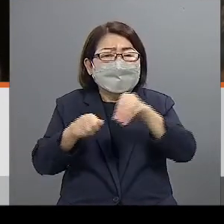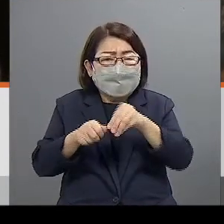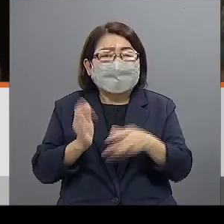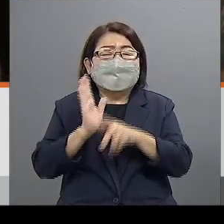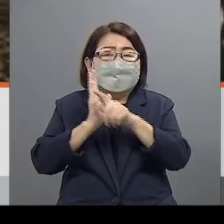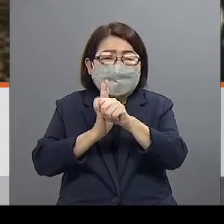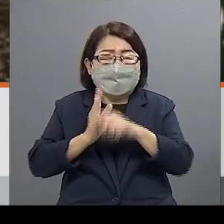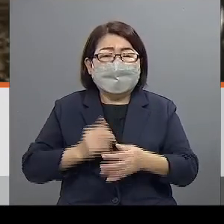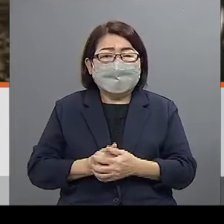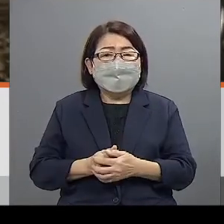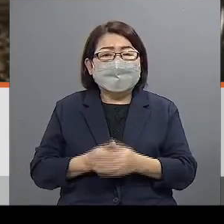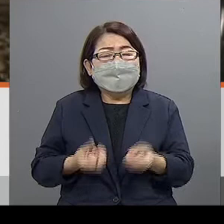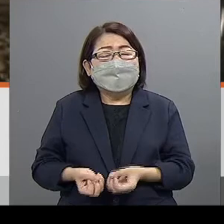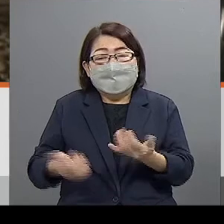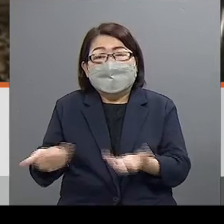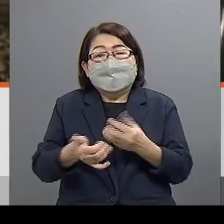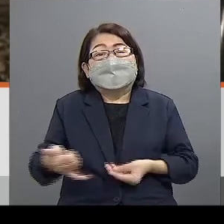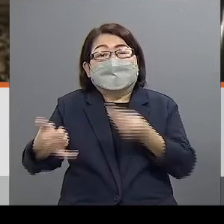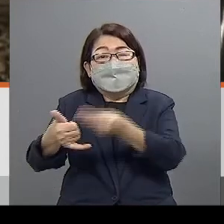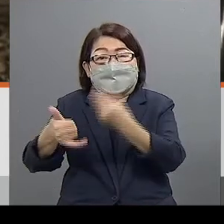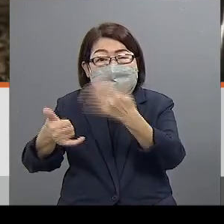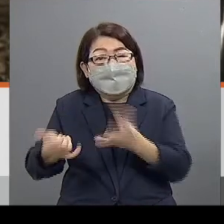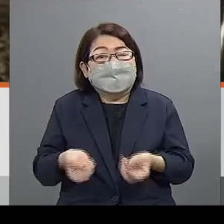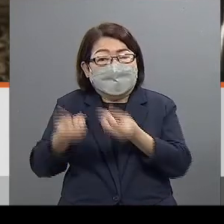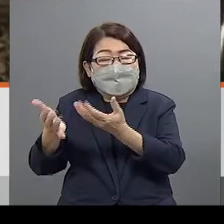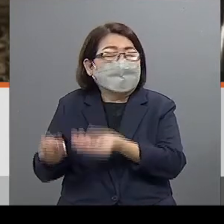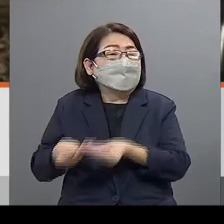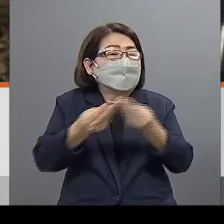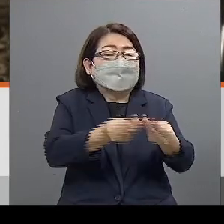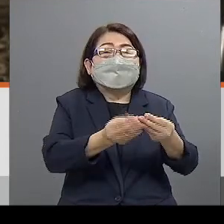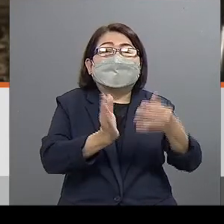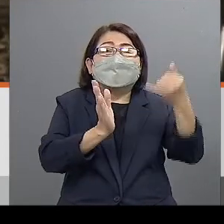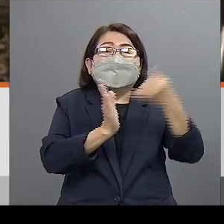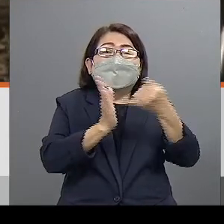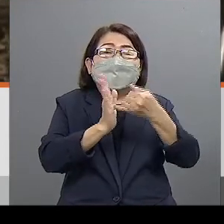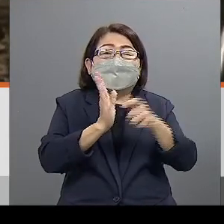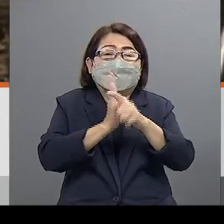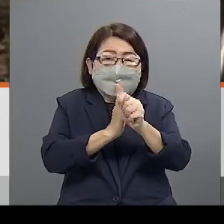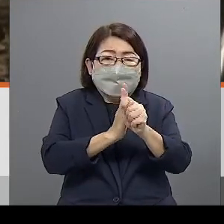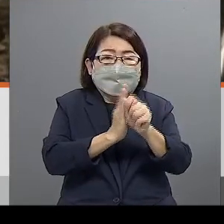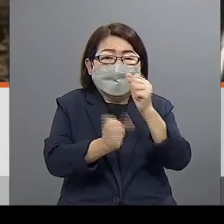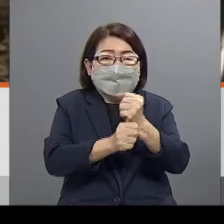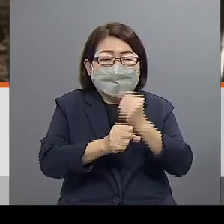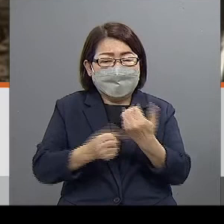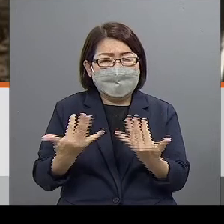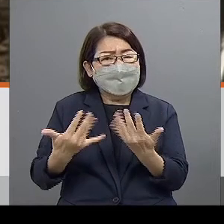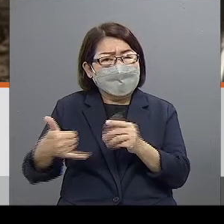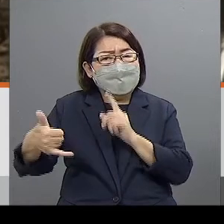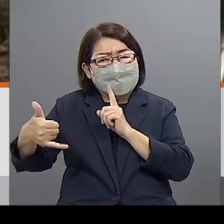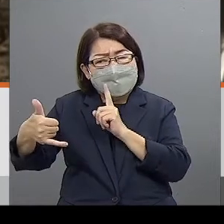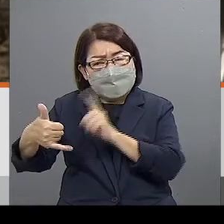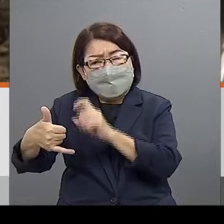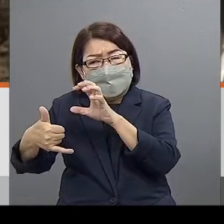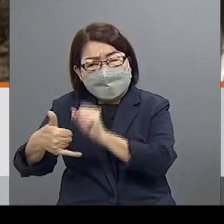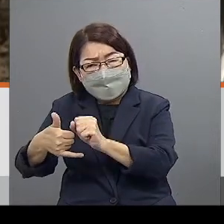ไปส่งยังโรงงานต่างๆในพื้นที่จังหวัดชั้นในขณะนี้จึงที่กำลังเร่งสืบสวนขยายผลเพื่อจะผู้ร่วมขบวนการและ